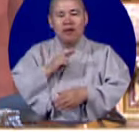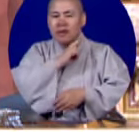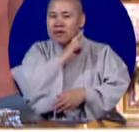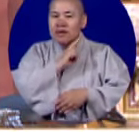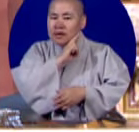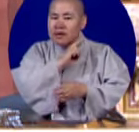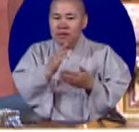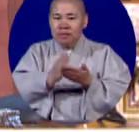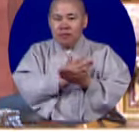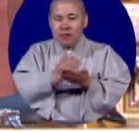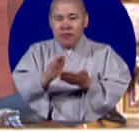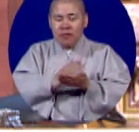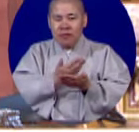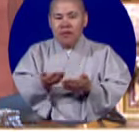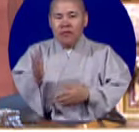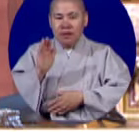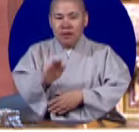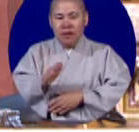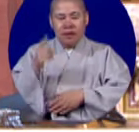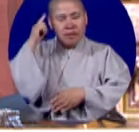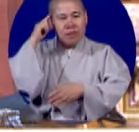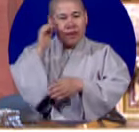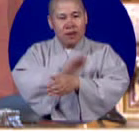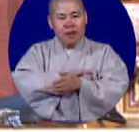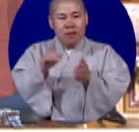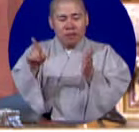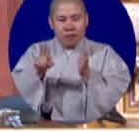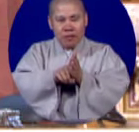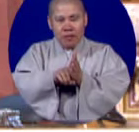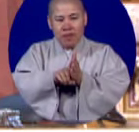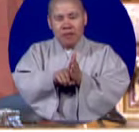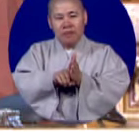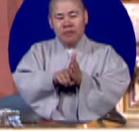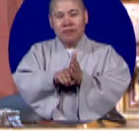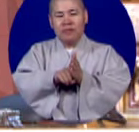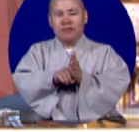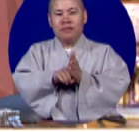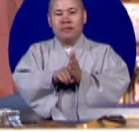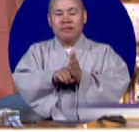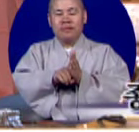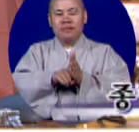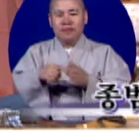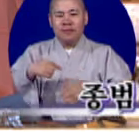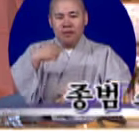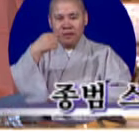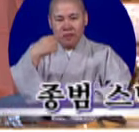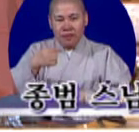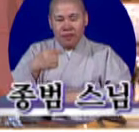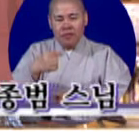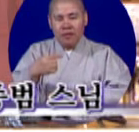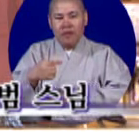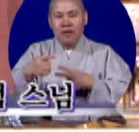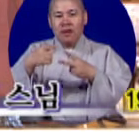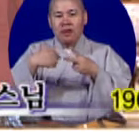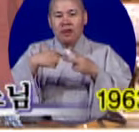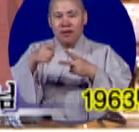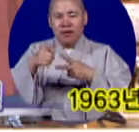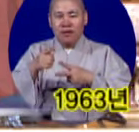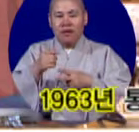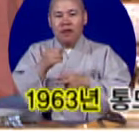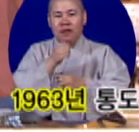의심하고 그게 의식입니다. 딱 믿고 그 다음에 이해를 해요.